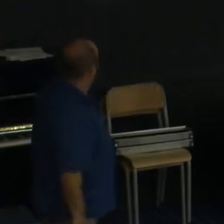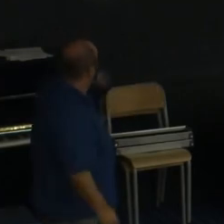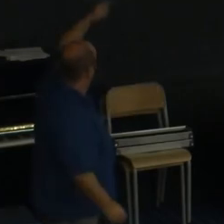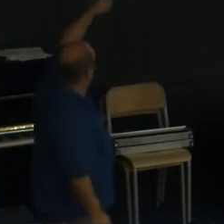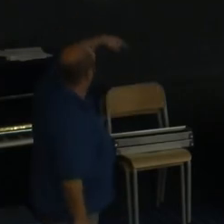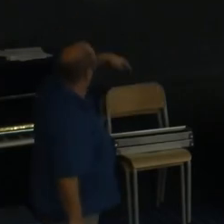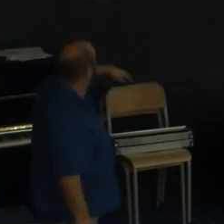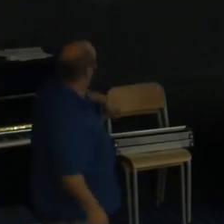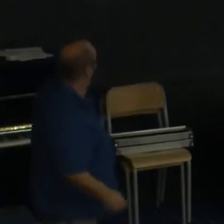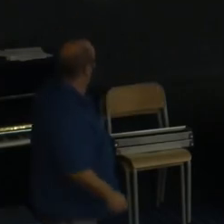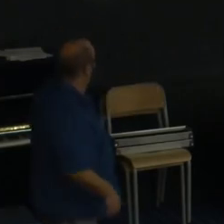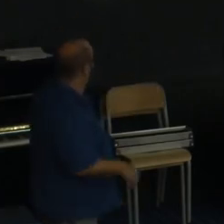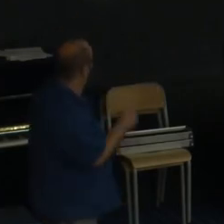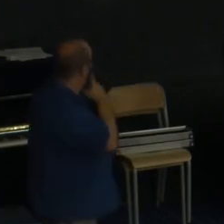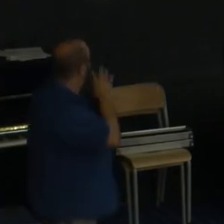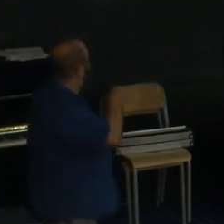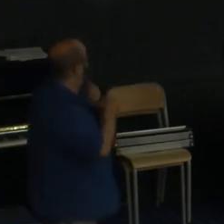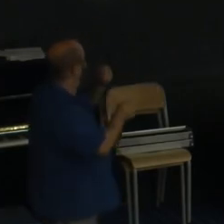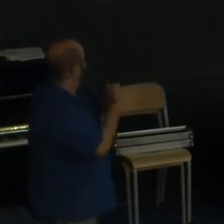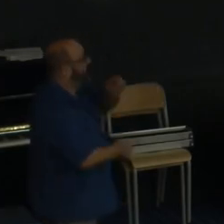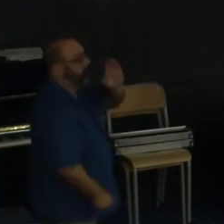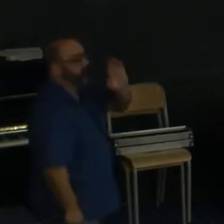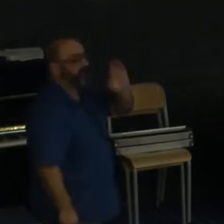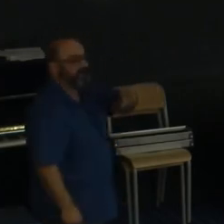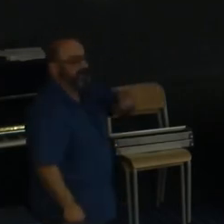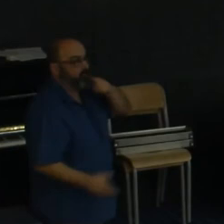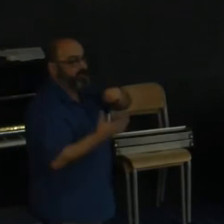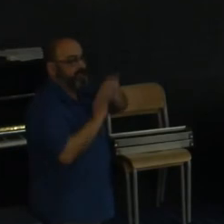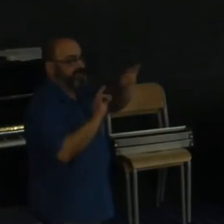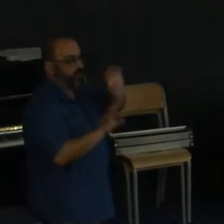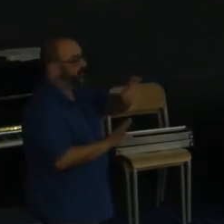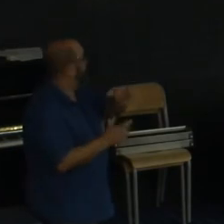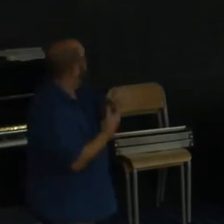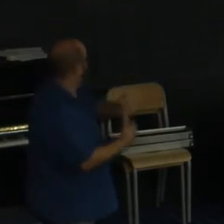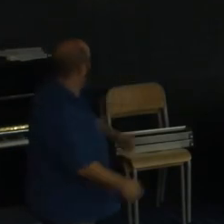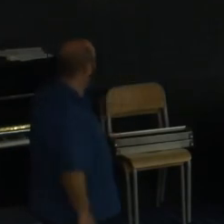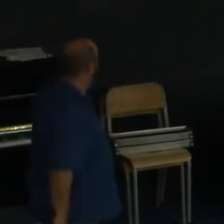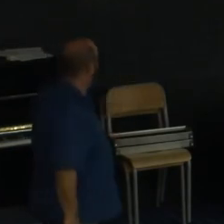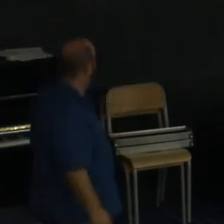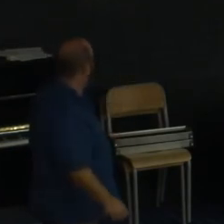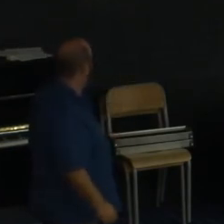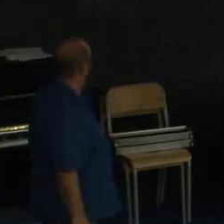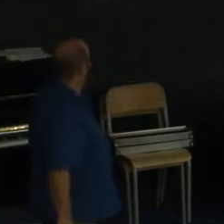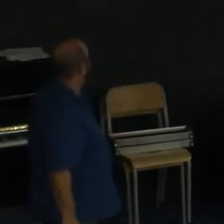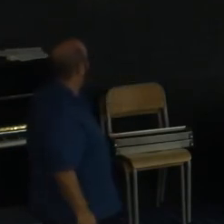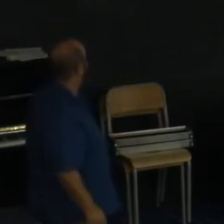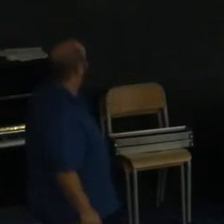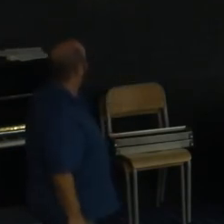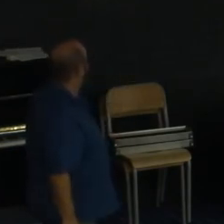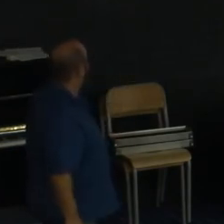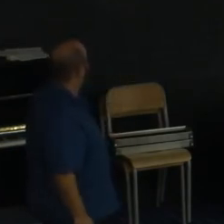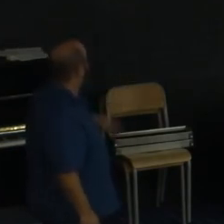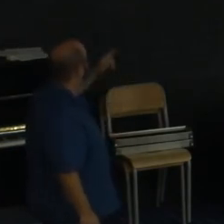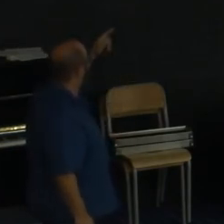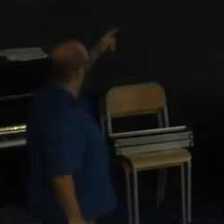Et je vais éventuellement mettre un breakpoint là-dessus, sur la ligne 9. C'est l'exemple simple, mais c'est un exemple qui fonctionne bien. Vous allez vite comprendre